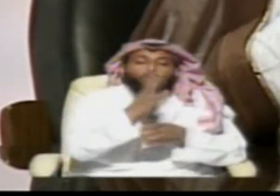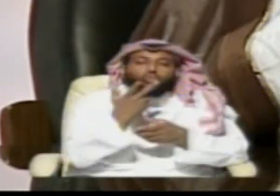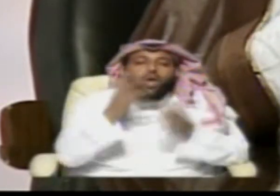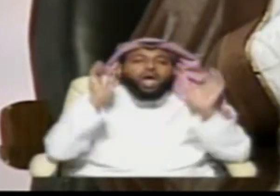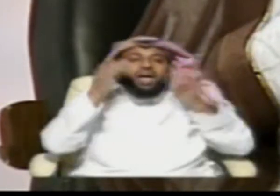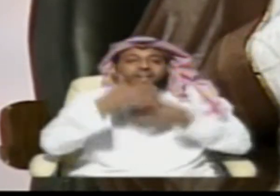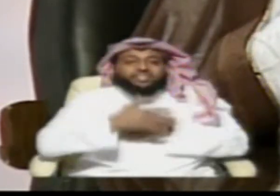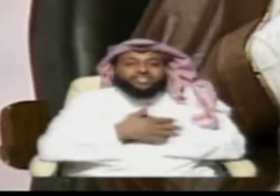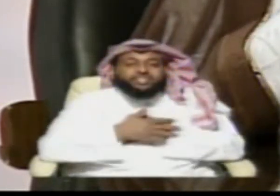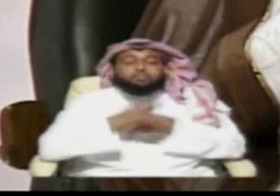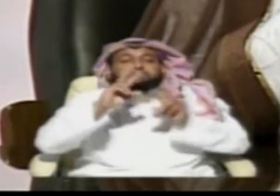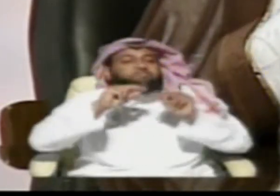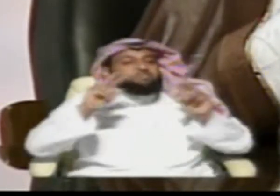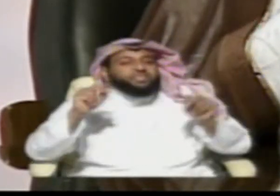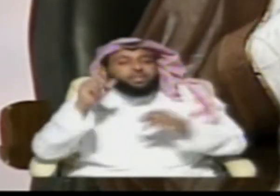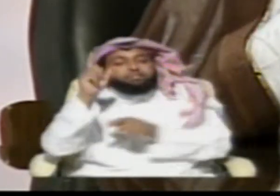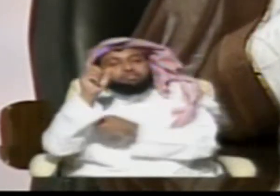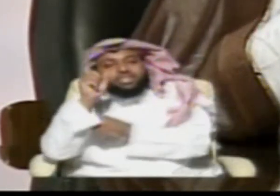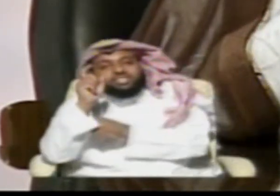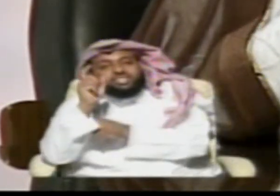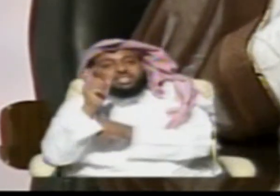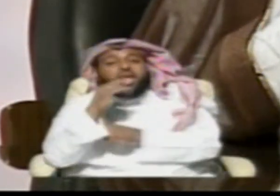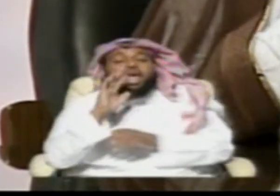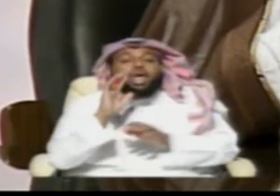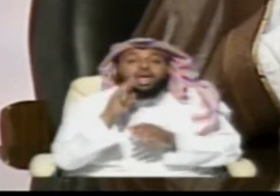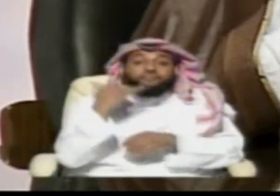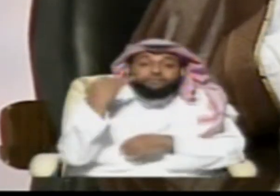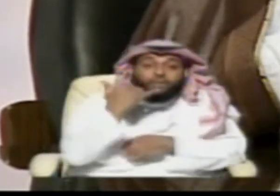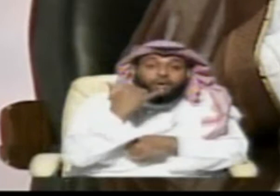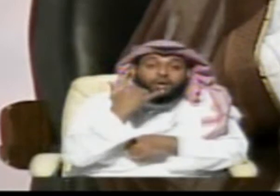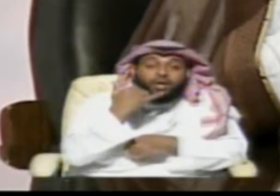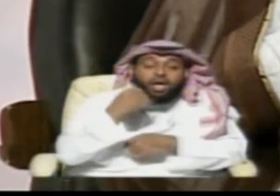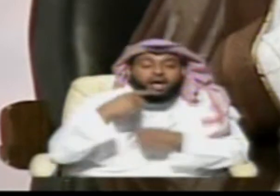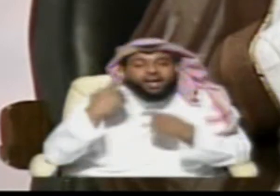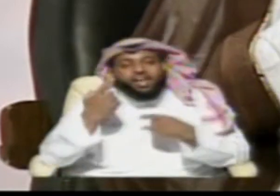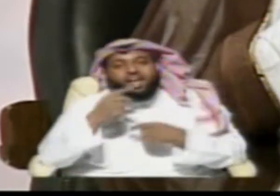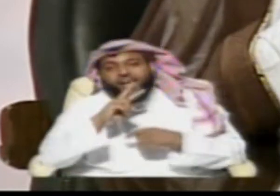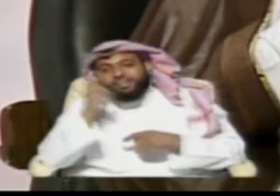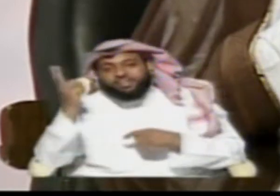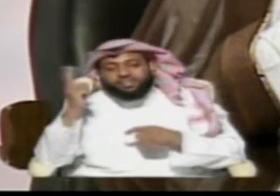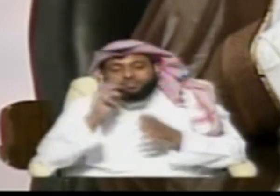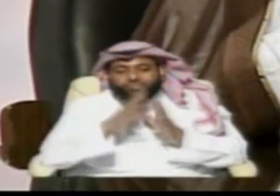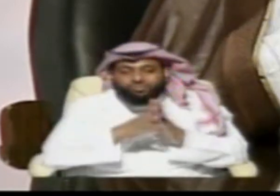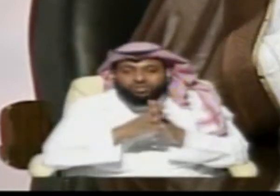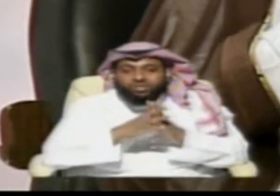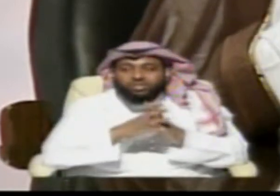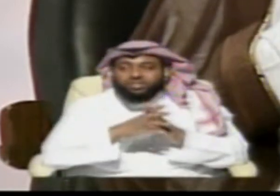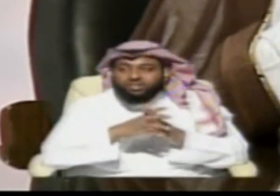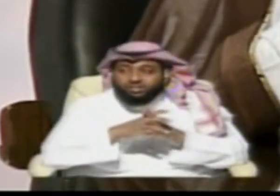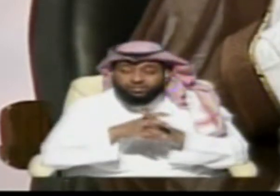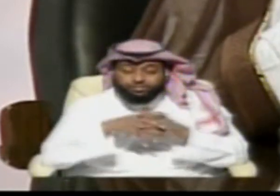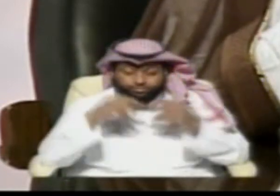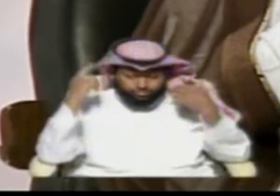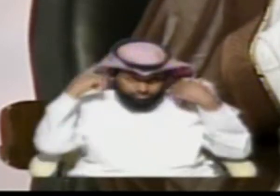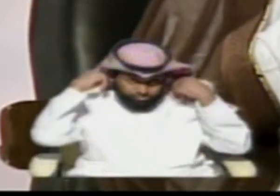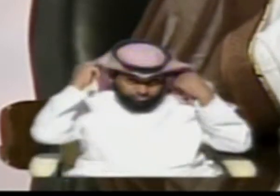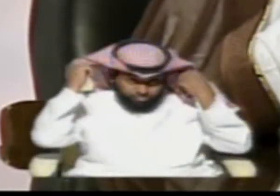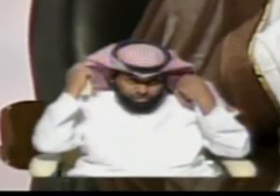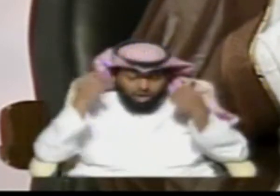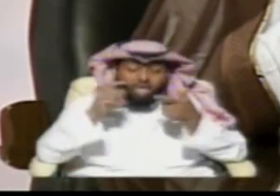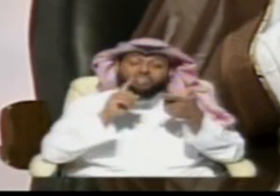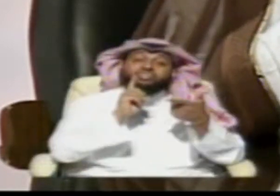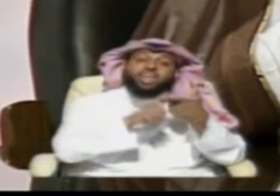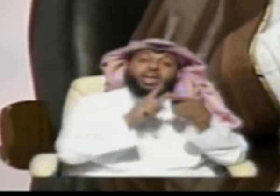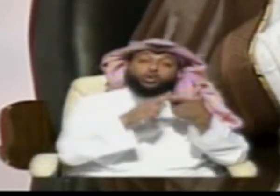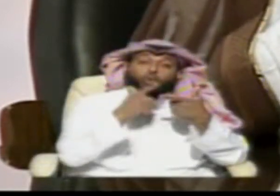من المسجد إلا لحاجة، وبهذا قال بعض أهل العلم منهم الدارمي رحمه الله.